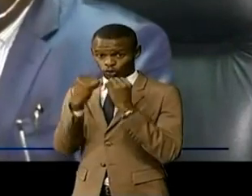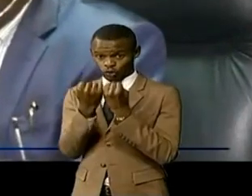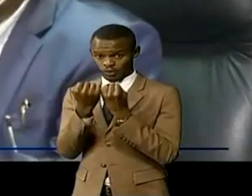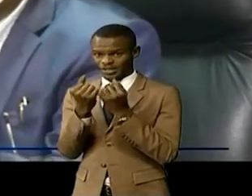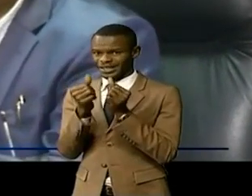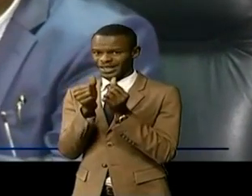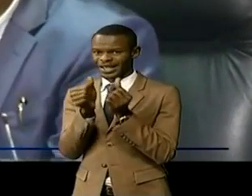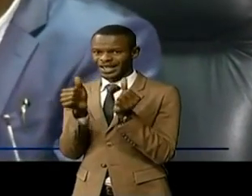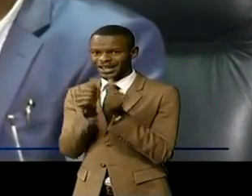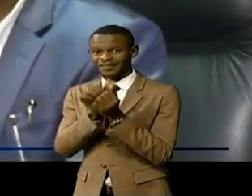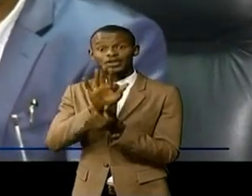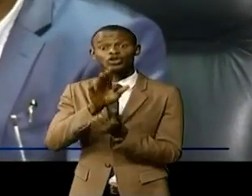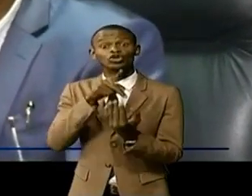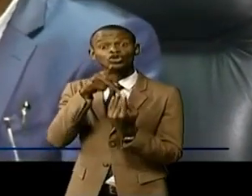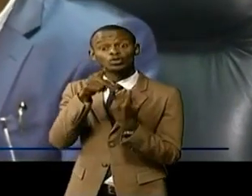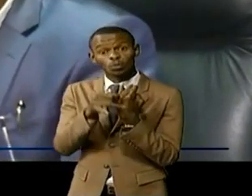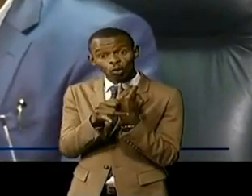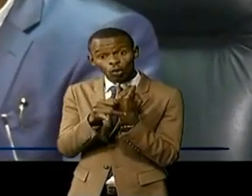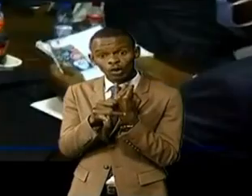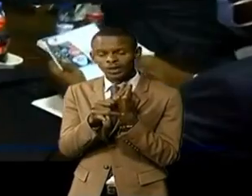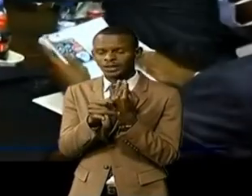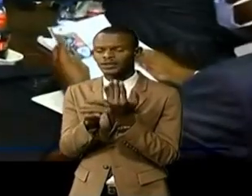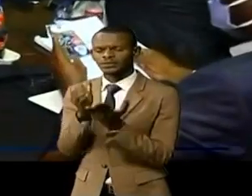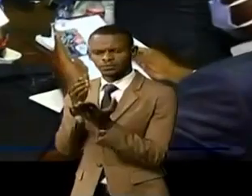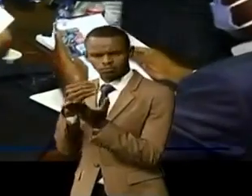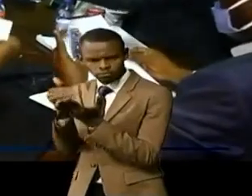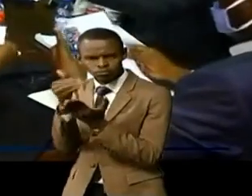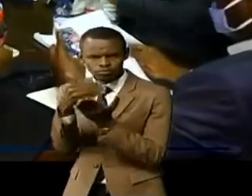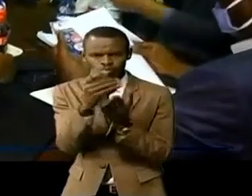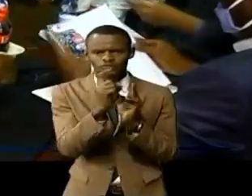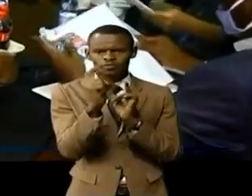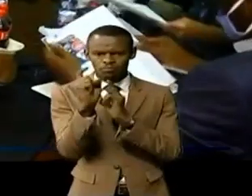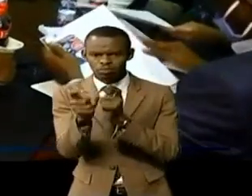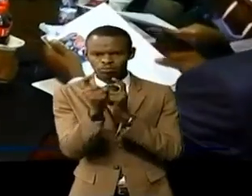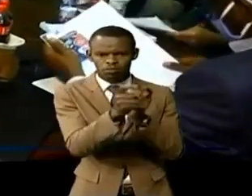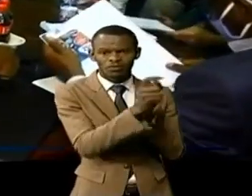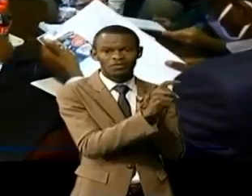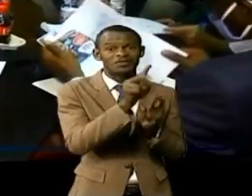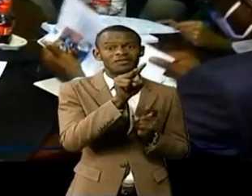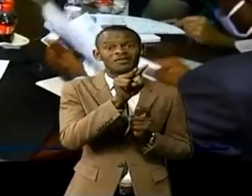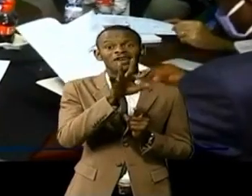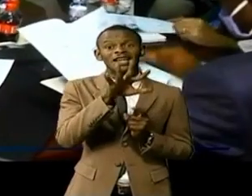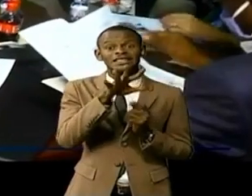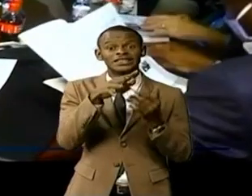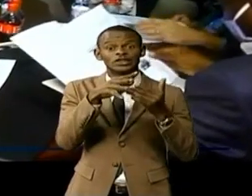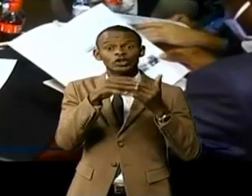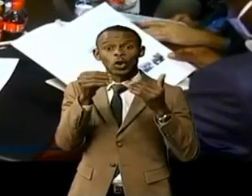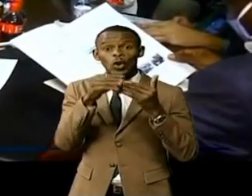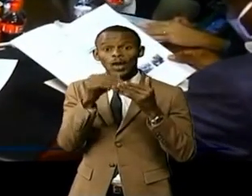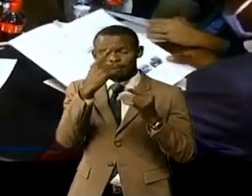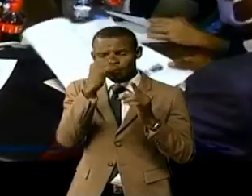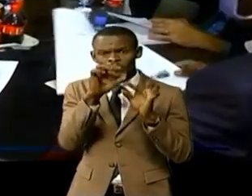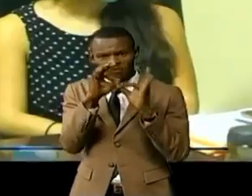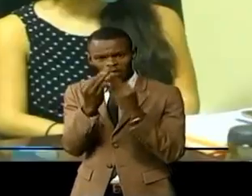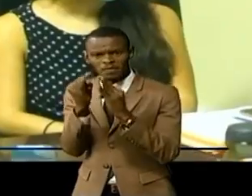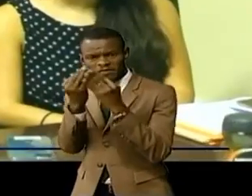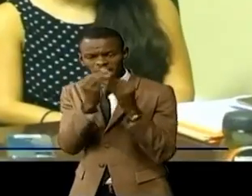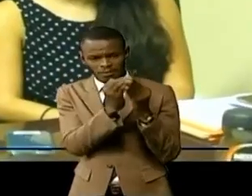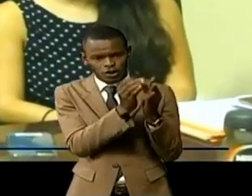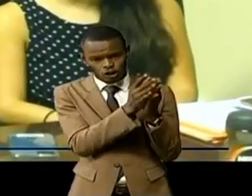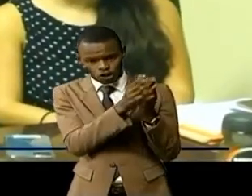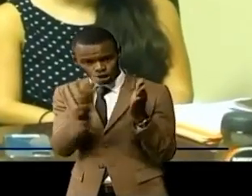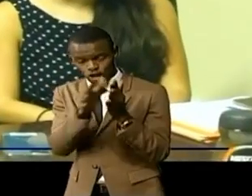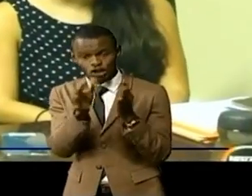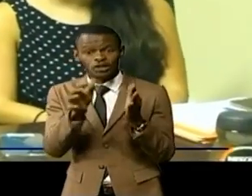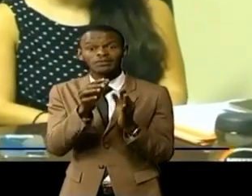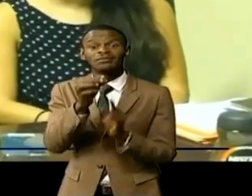offert $25 à quelques ménages de Kinshasa durant 6 mois. Pour évaluer la réalité de ces transferts de fonds, les experts